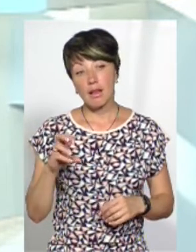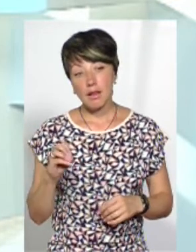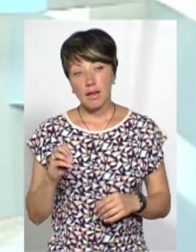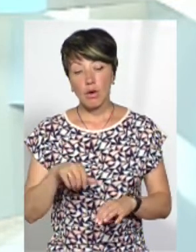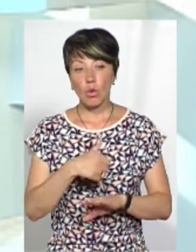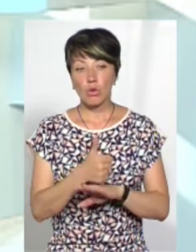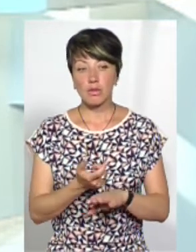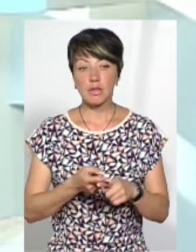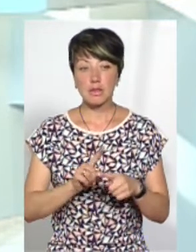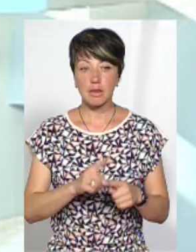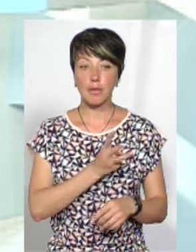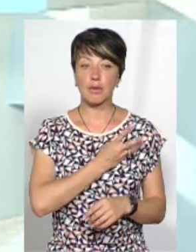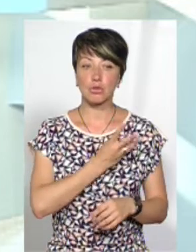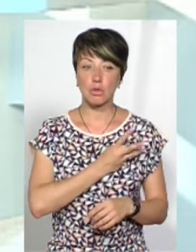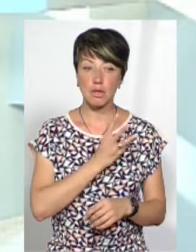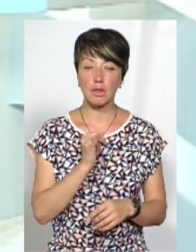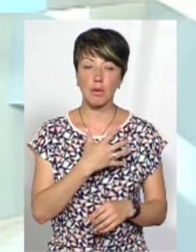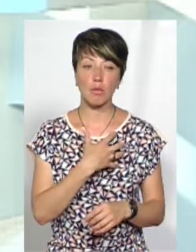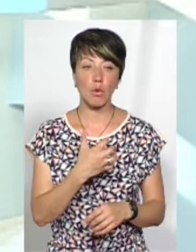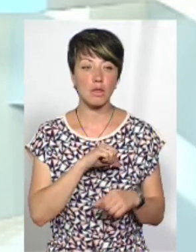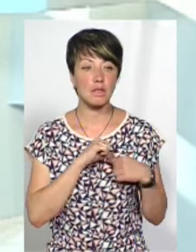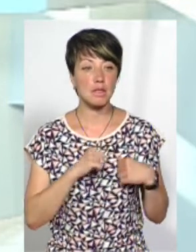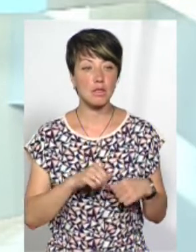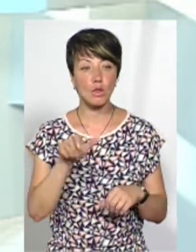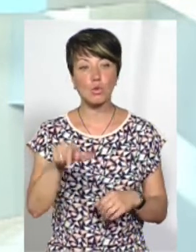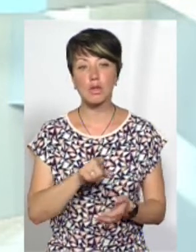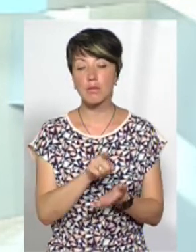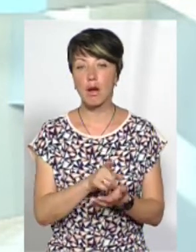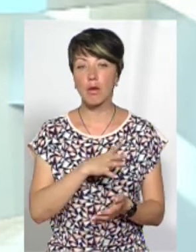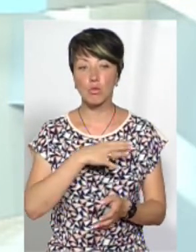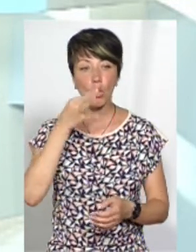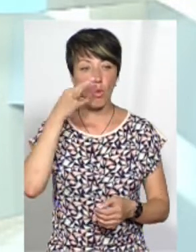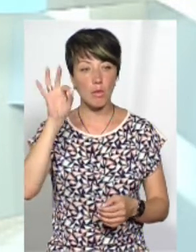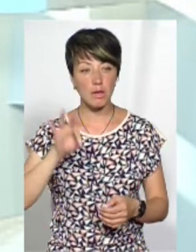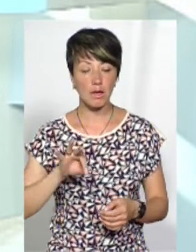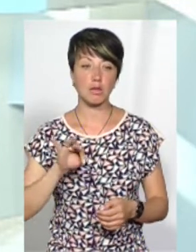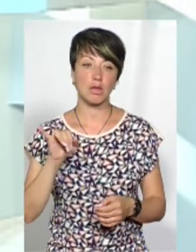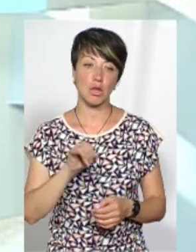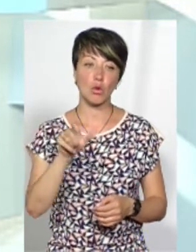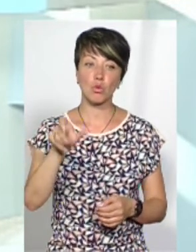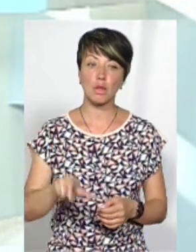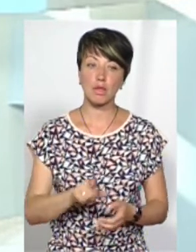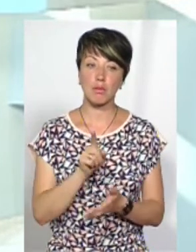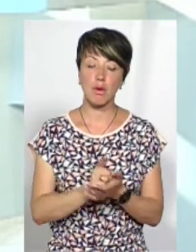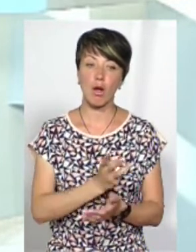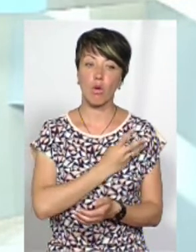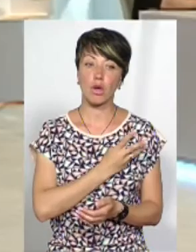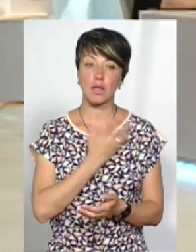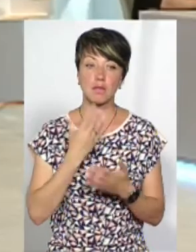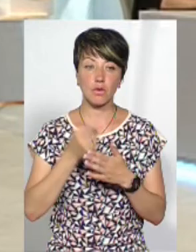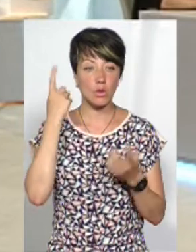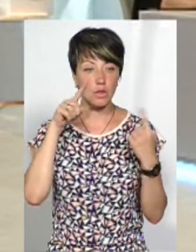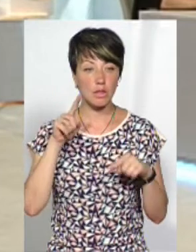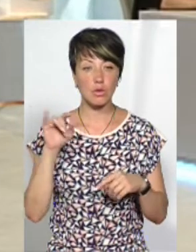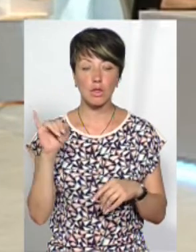тим, головне – це дійсно бажання і поклик серця. Людина має бути компетентною, і людина має горіти своєю